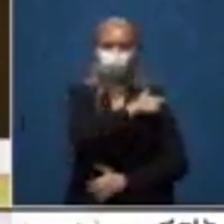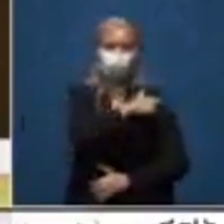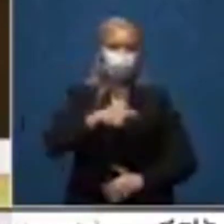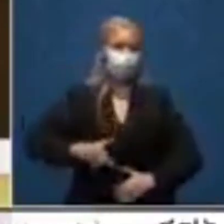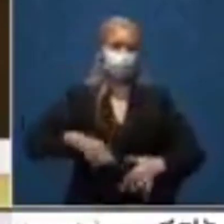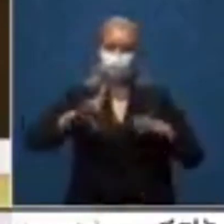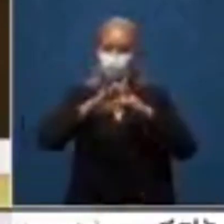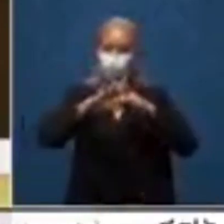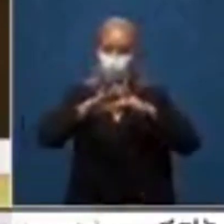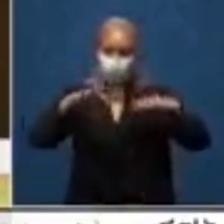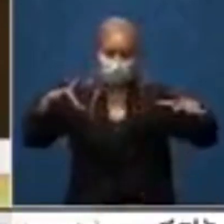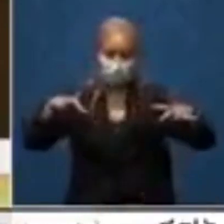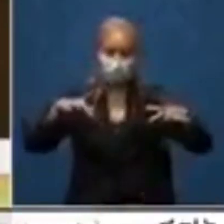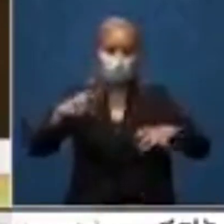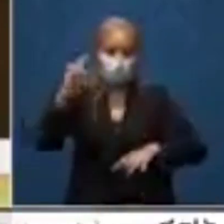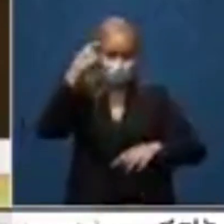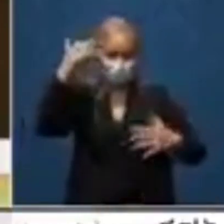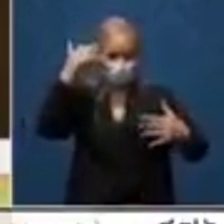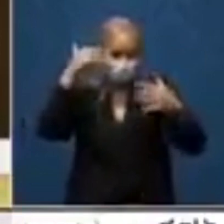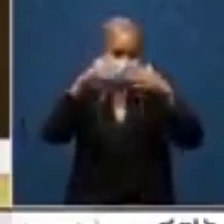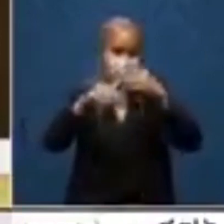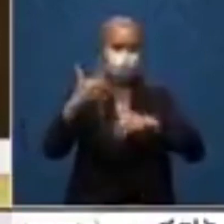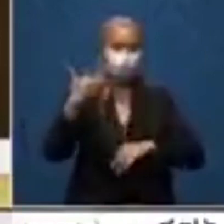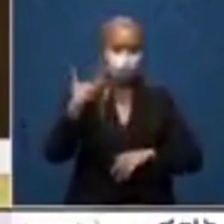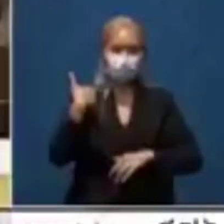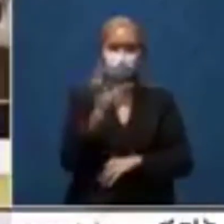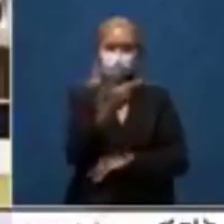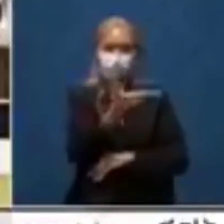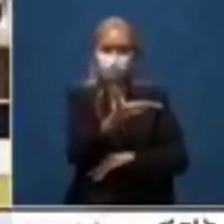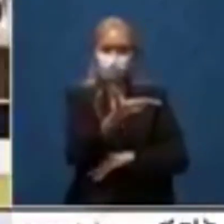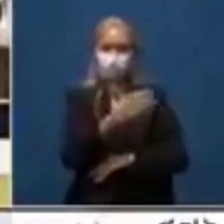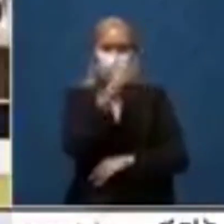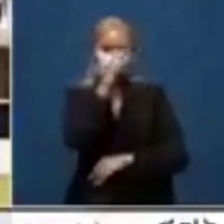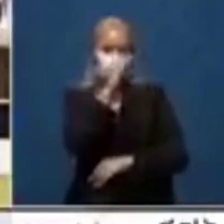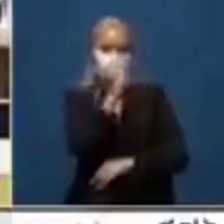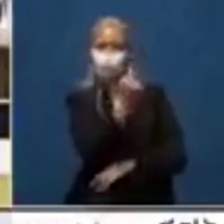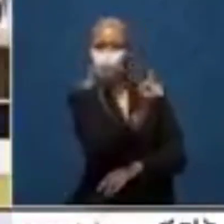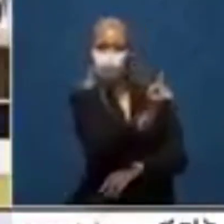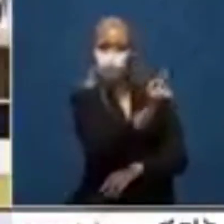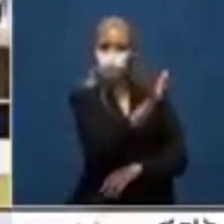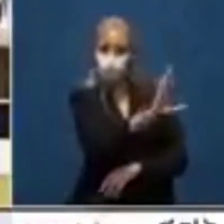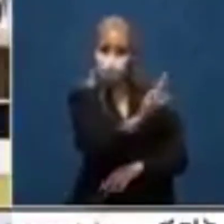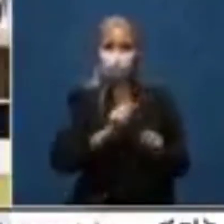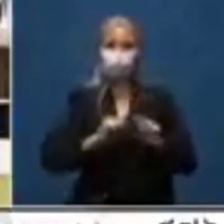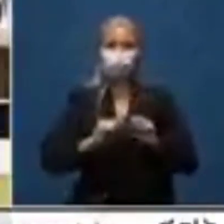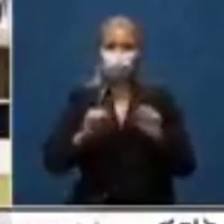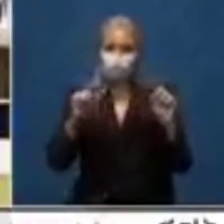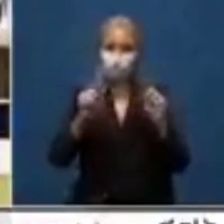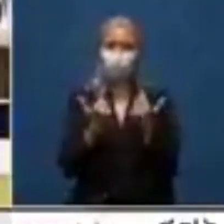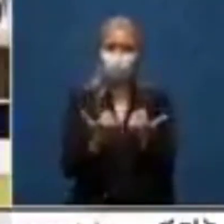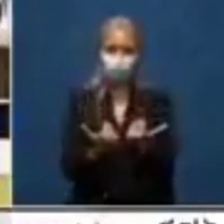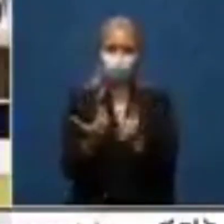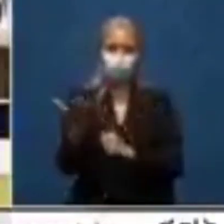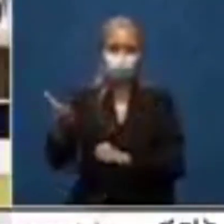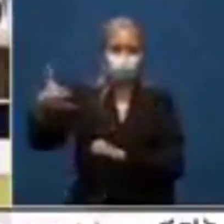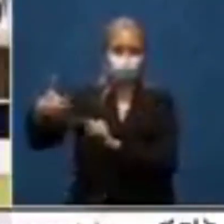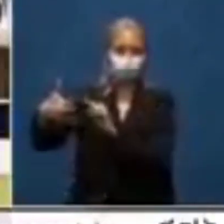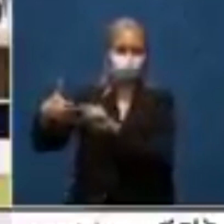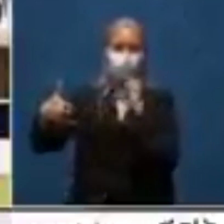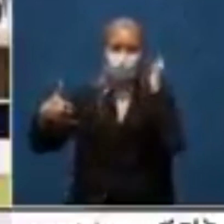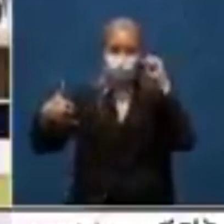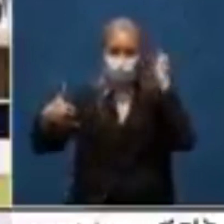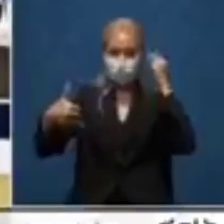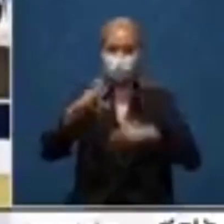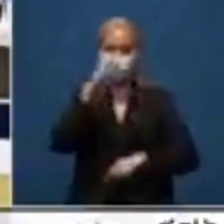ข้าใจผิดด้วยซ้ำแล้วท่านก็พูดอยู่ฝ่ายเดียวไม่เปิดช่องให้คุณอมรัตน์ได้ตอบประเด็นเป็นอย่างนี้ครับคุณอมรัตน์กำลังพูดถึง